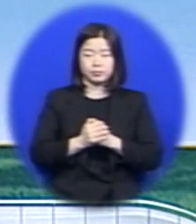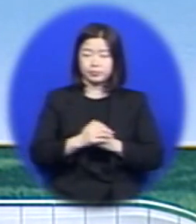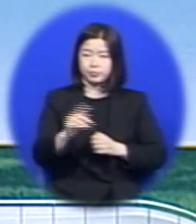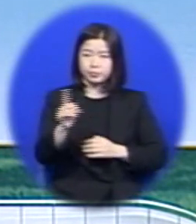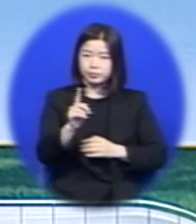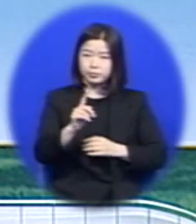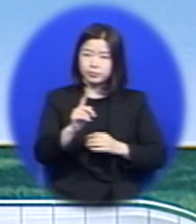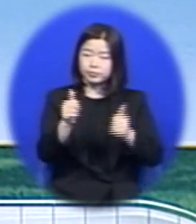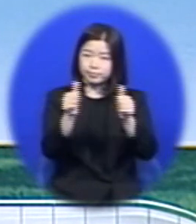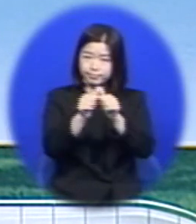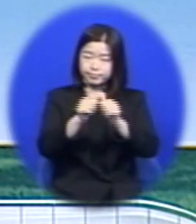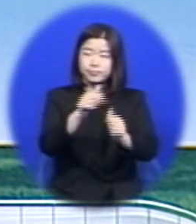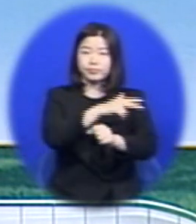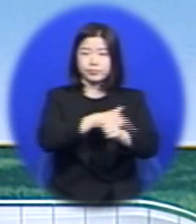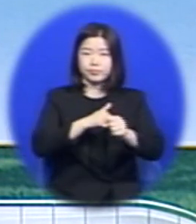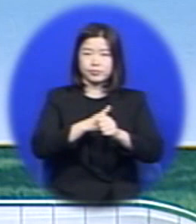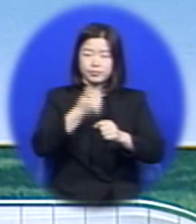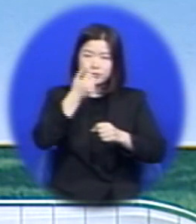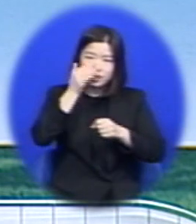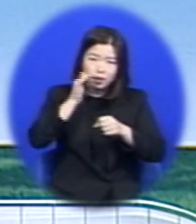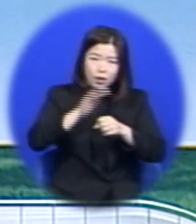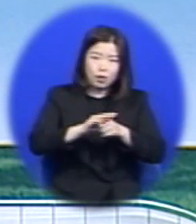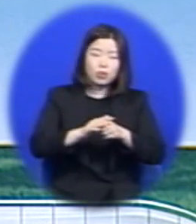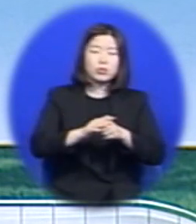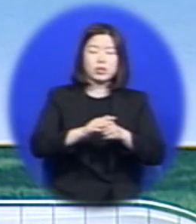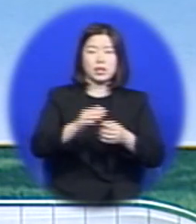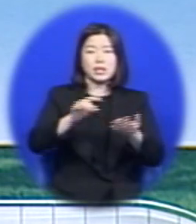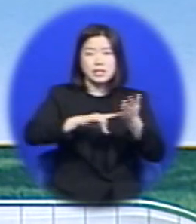어느 남자 집사님이 억울한 세금을